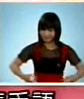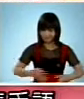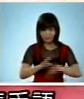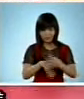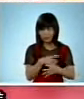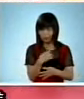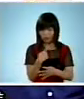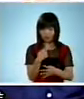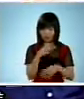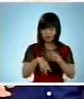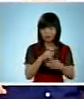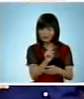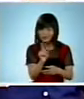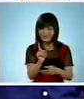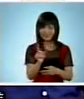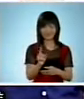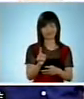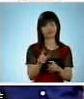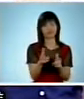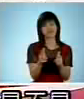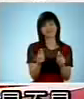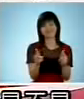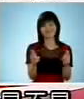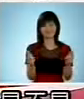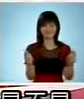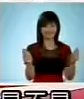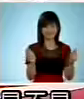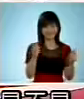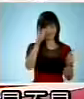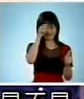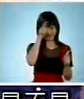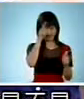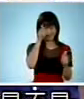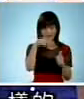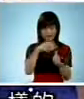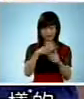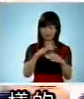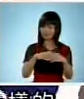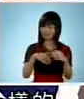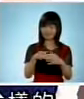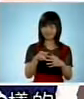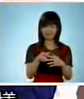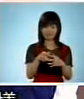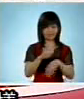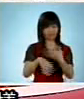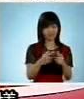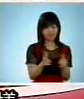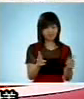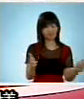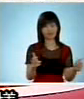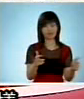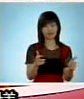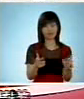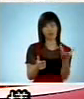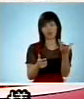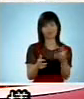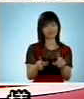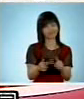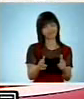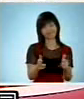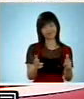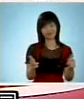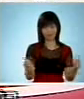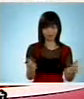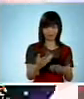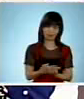么手语？ 都不一样。 盛老师， 都不一样， 对不对？黄教练是不是都完全不太一样的？ 哎，很多不一样，很多都不一样，